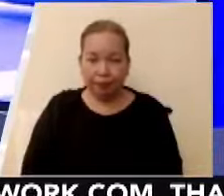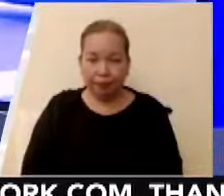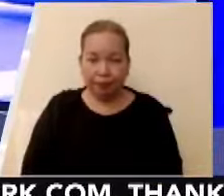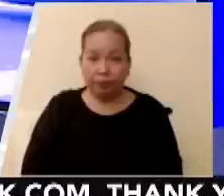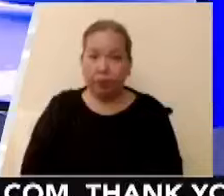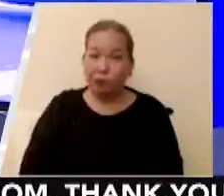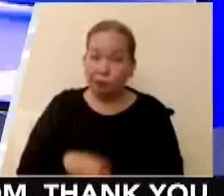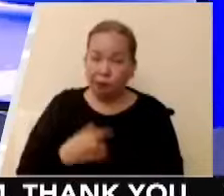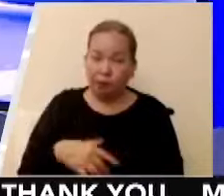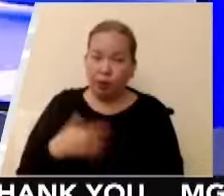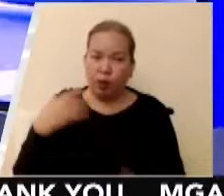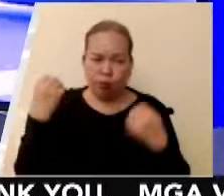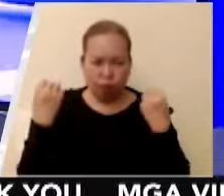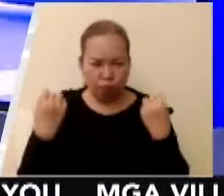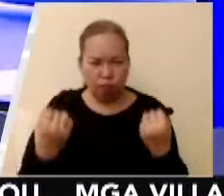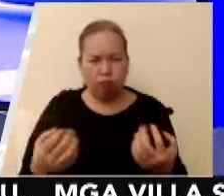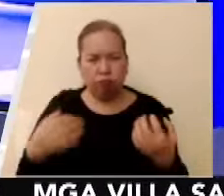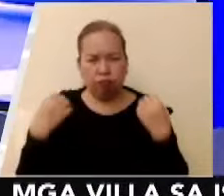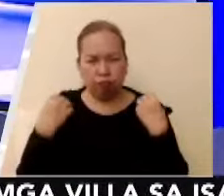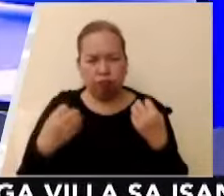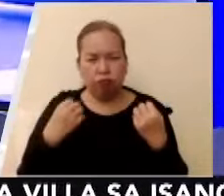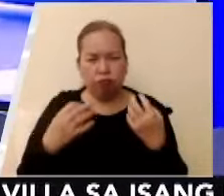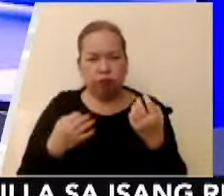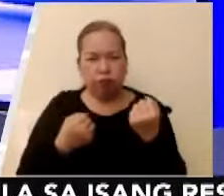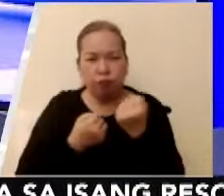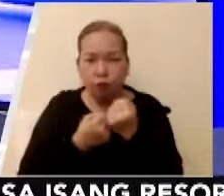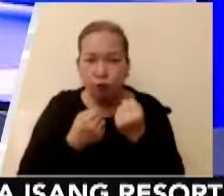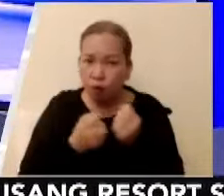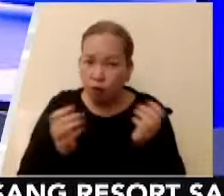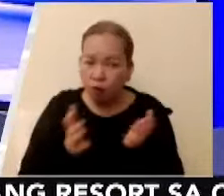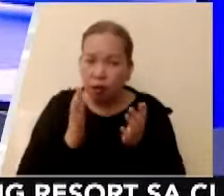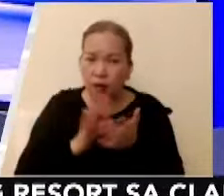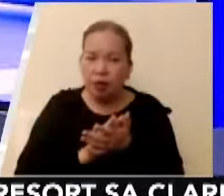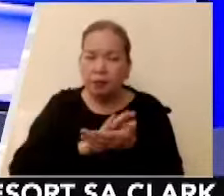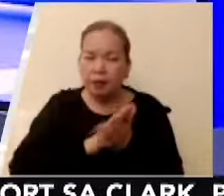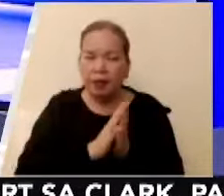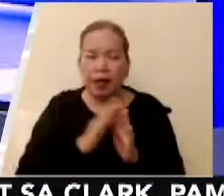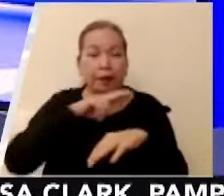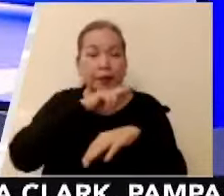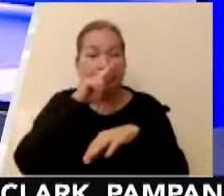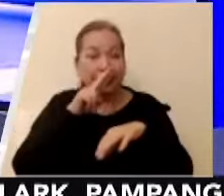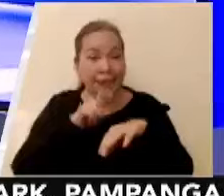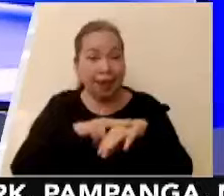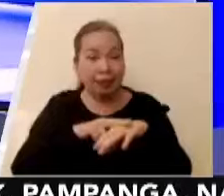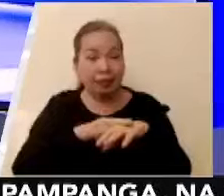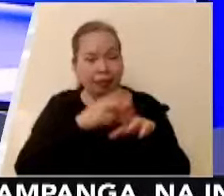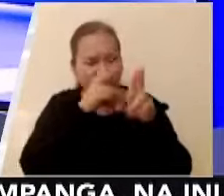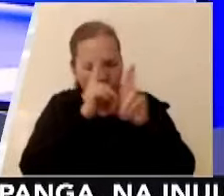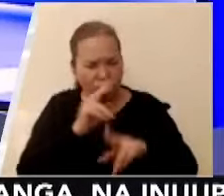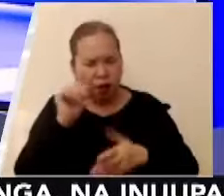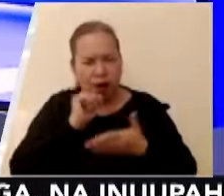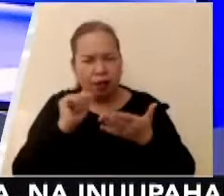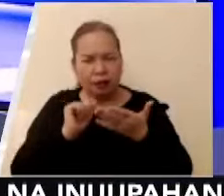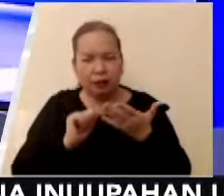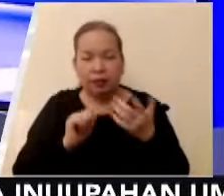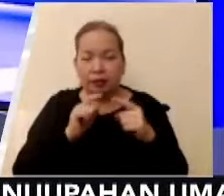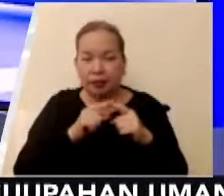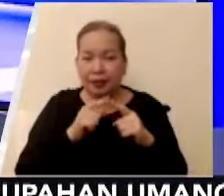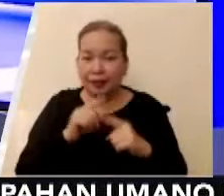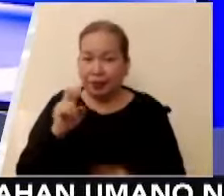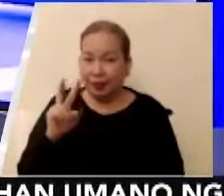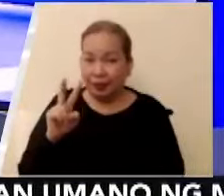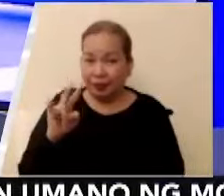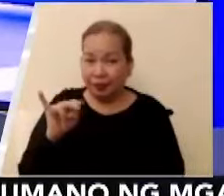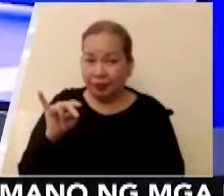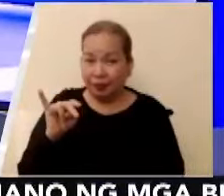Mapaw ang suporta para gawing national artist ang star for all seasons na si Miss Vilma Santos. Kabilang sa nag-endorse ang grupong aktor